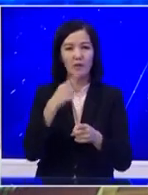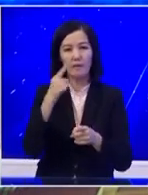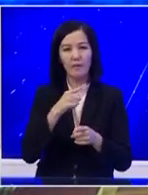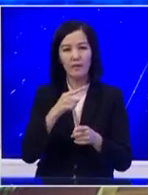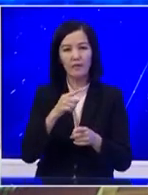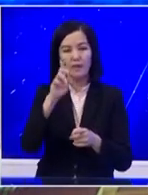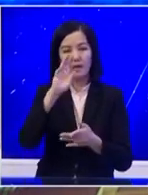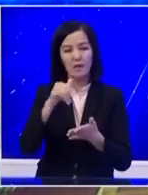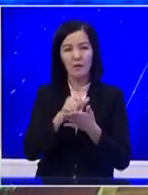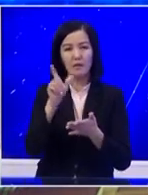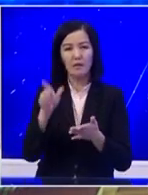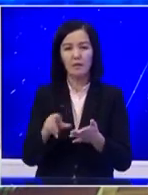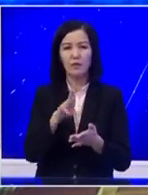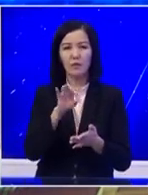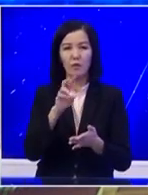президент Республики Казахстан.